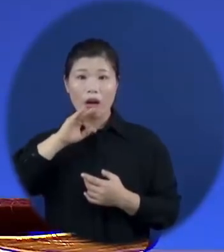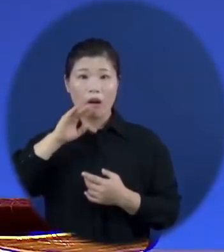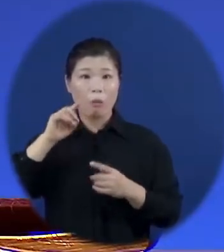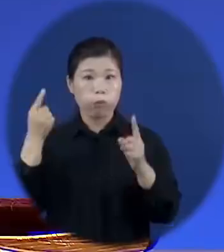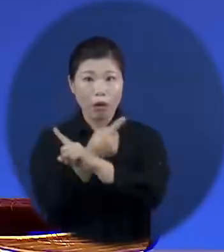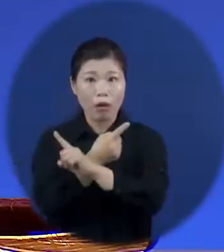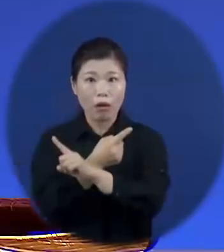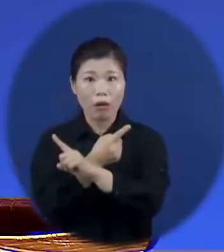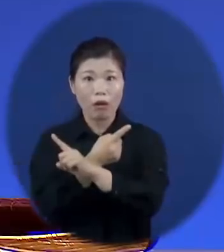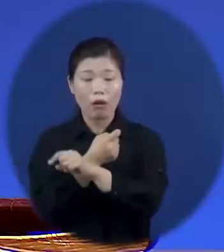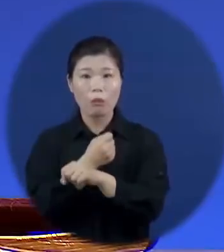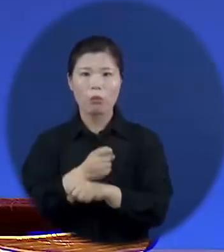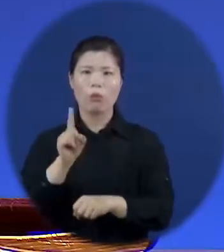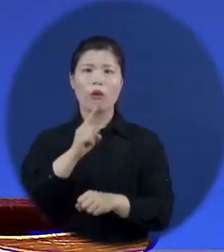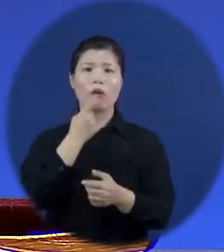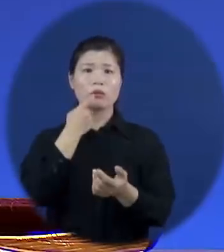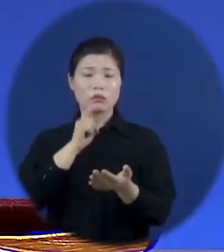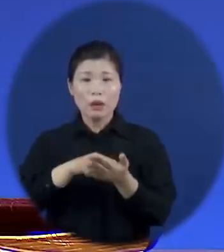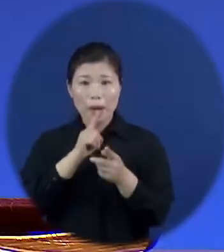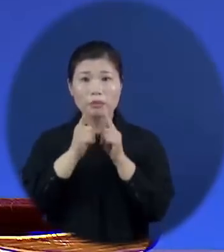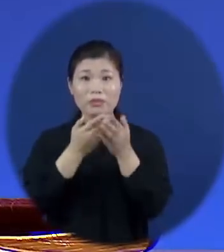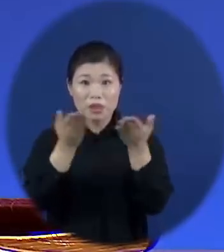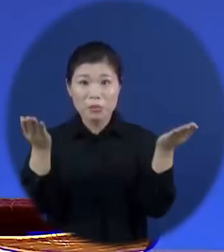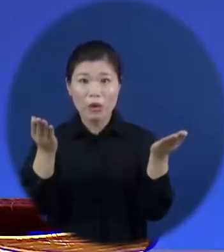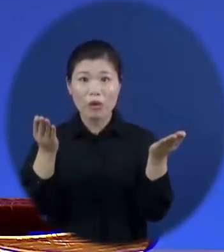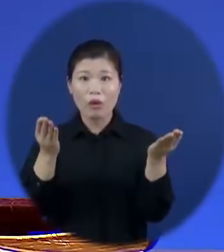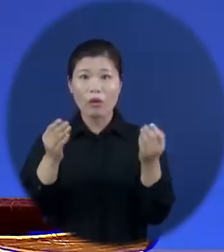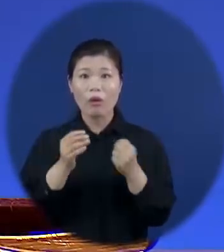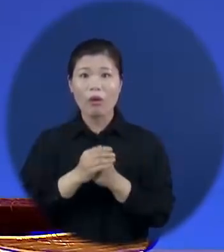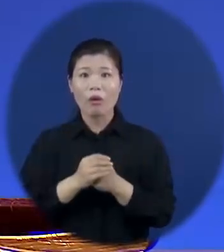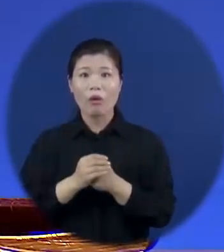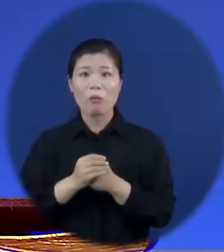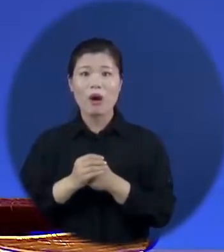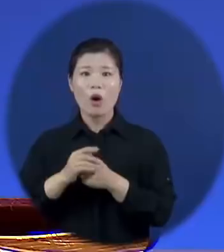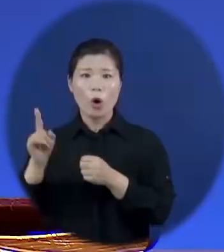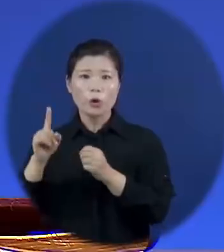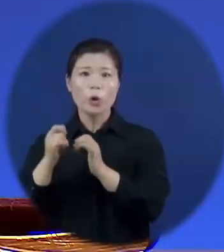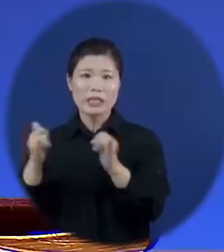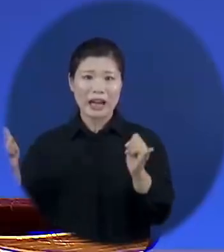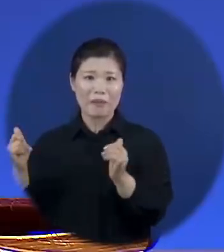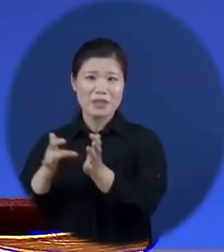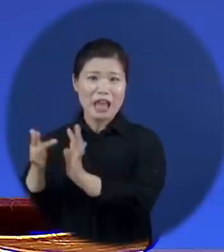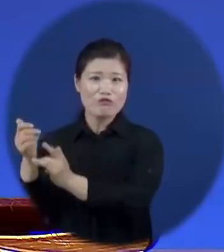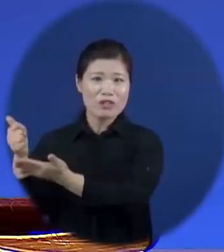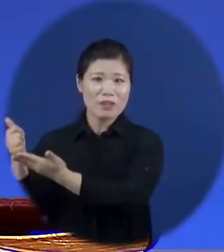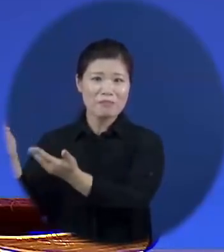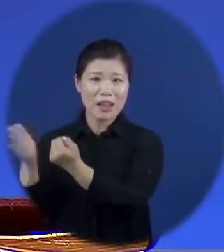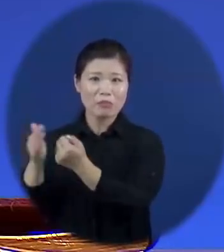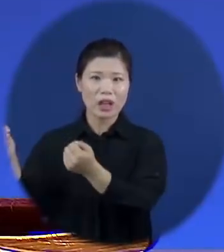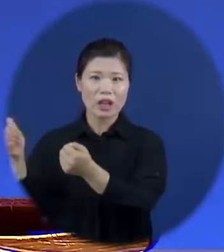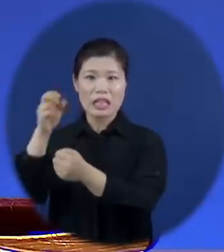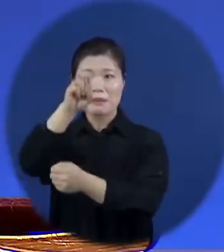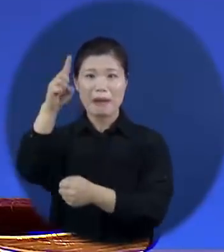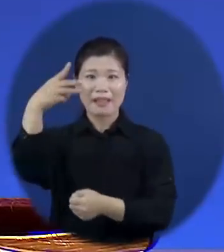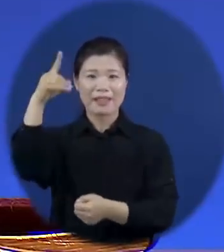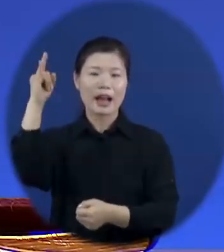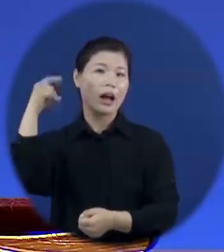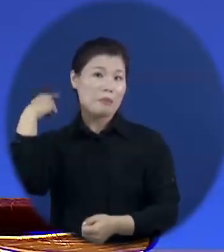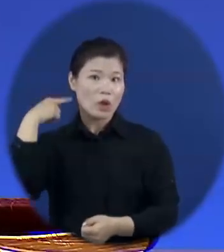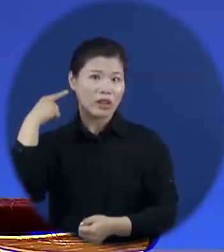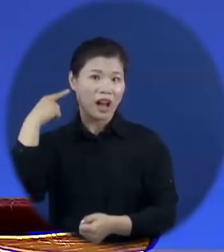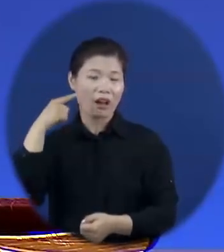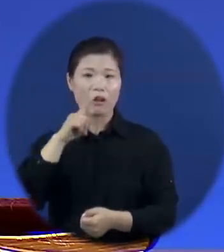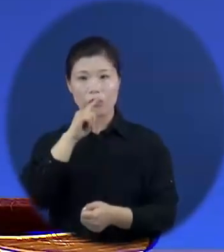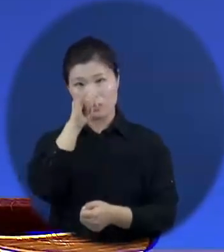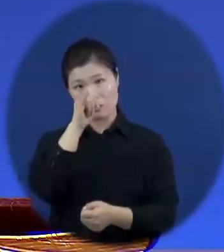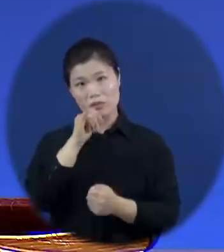바뀐 것입니다. 좀 더 쉽게 말하면 어떤 한 사람에게 미쳤다라는 것입니다. 그리고 그 원인이